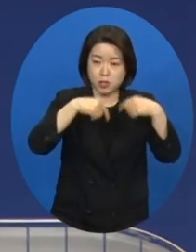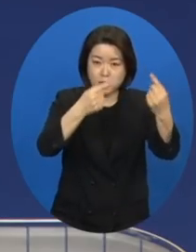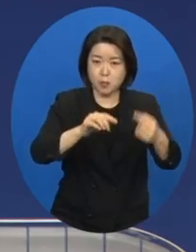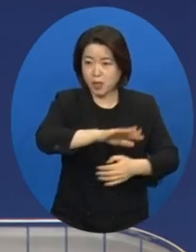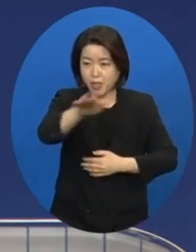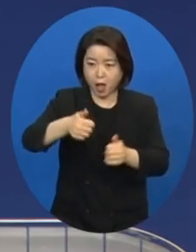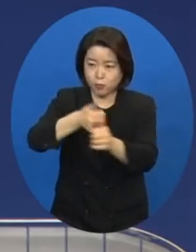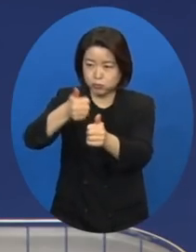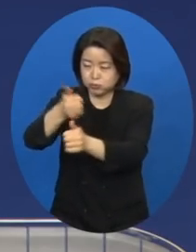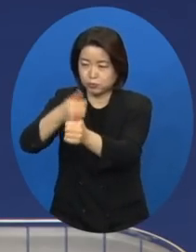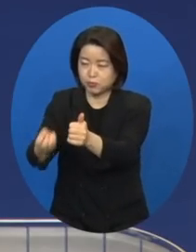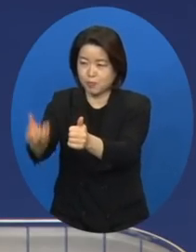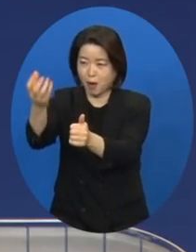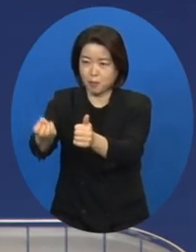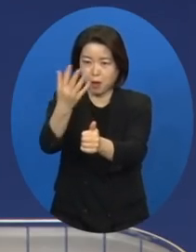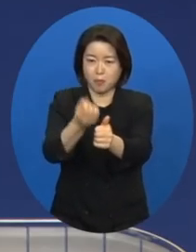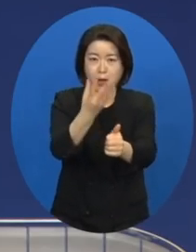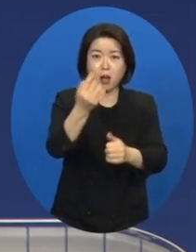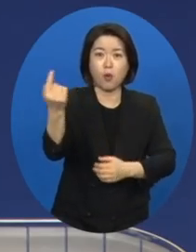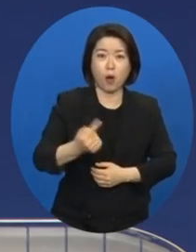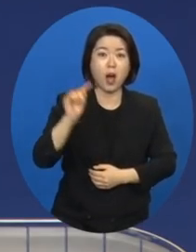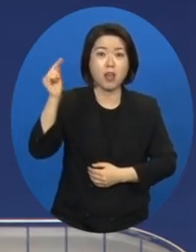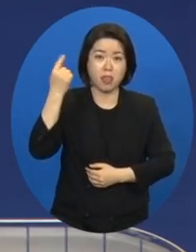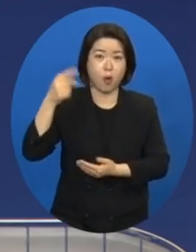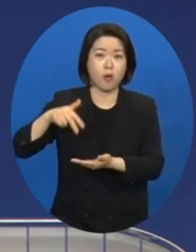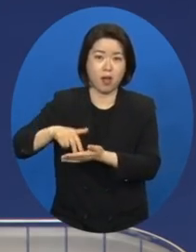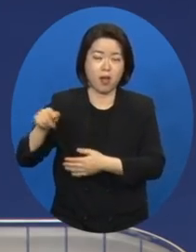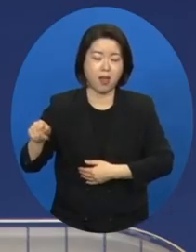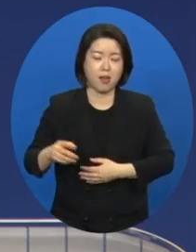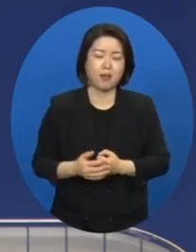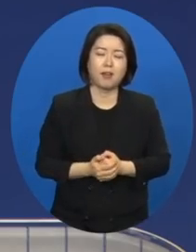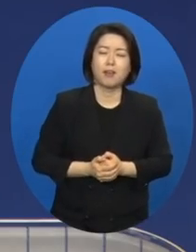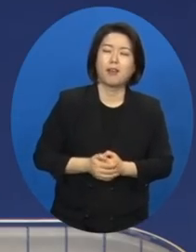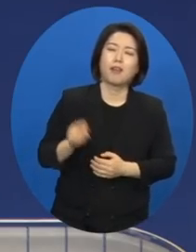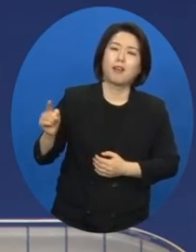성경은 뭐라고 하냐면 그 이유를, 주님께서 그와 함께 하셨기